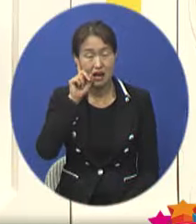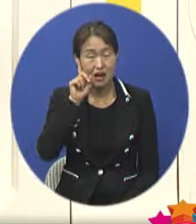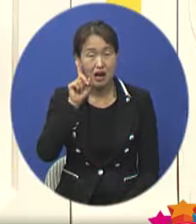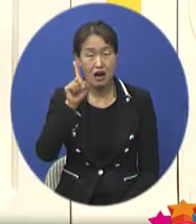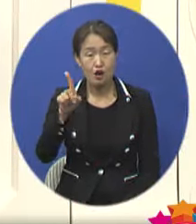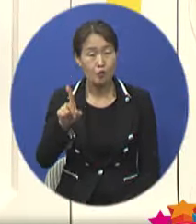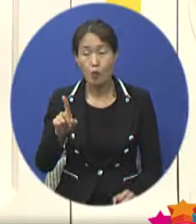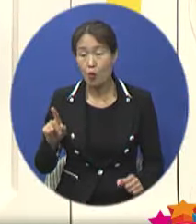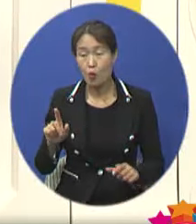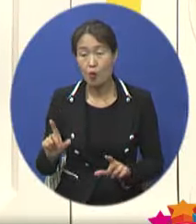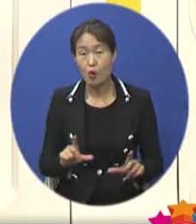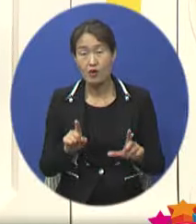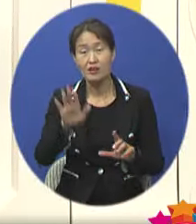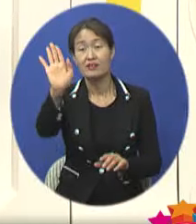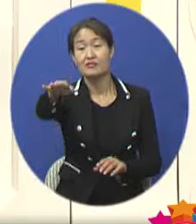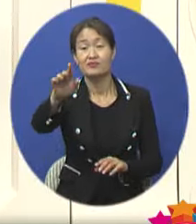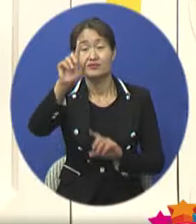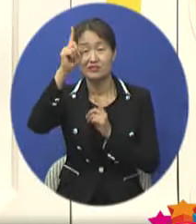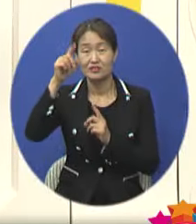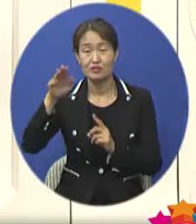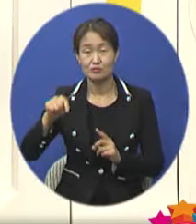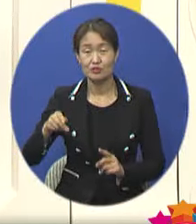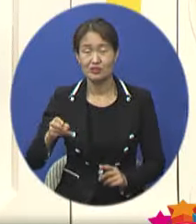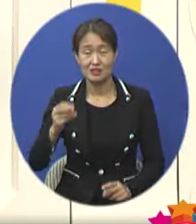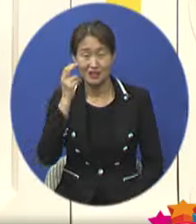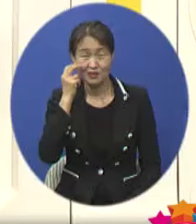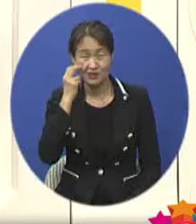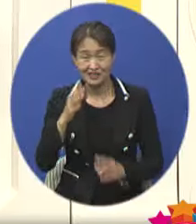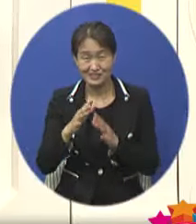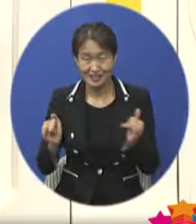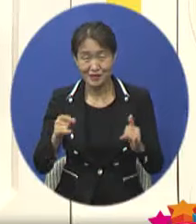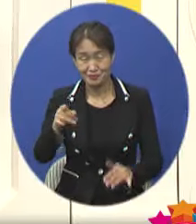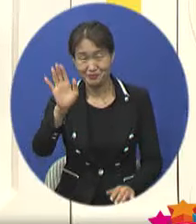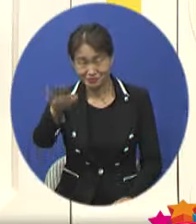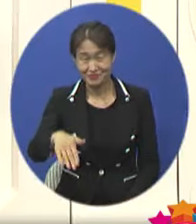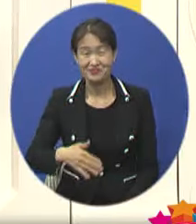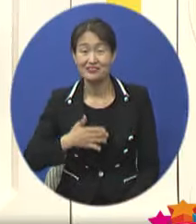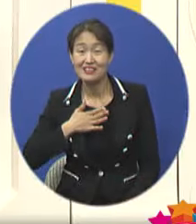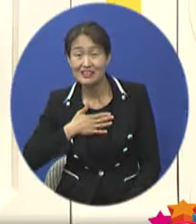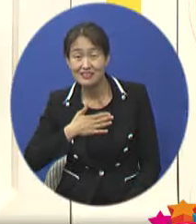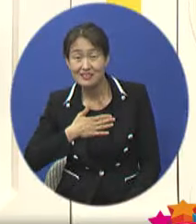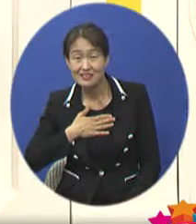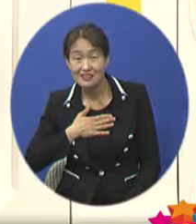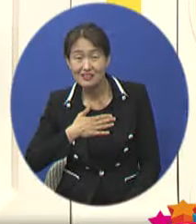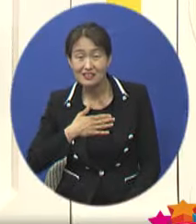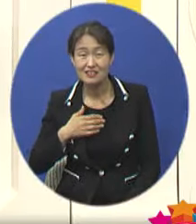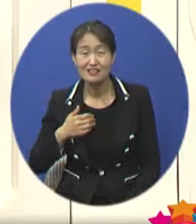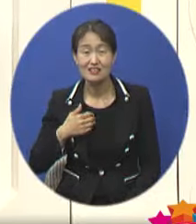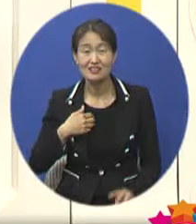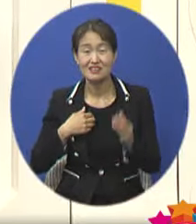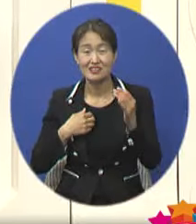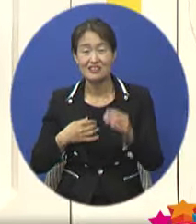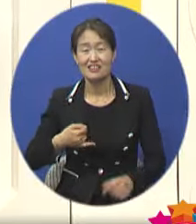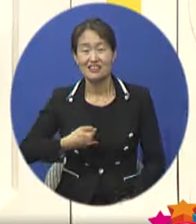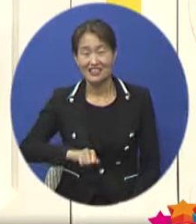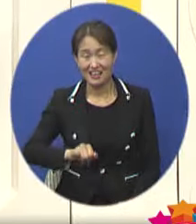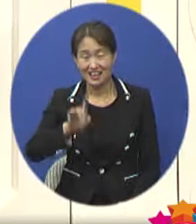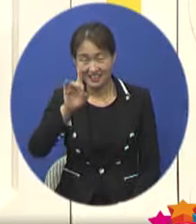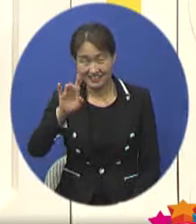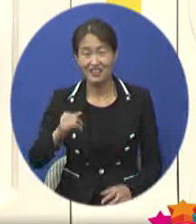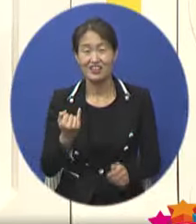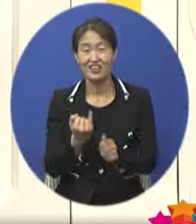보내신가 궁금하네요. 이부영 씨. 예. 농담 잘하시는 양반 저는요. 예. 딸 하나, 여자 하나, 공주 하나예요. 딸